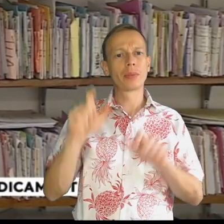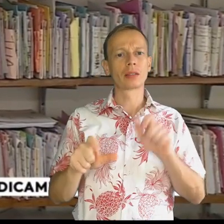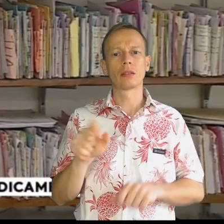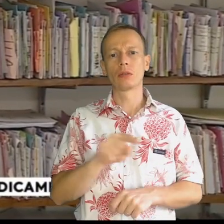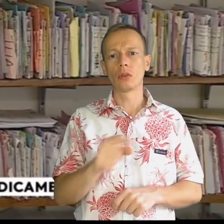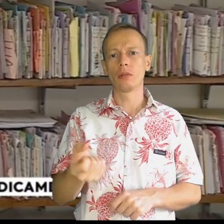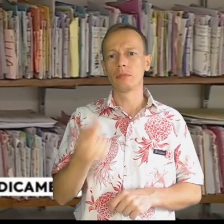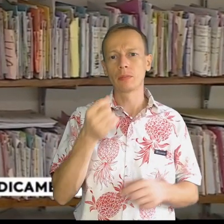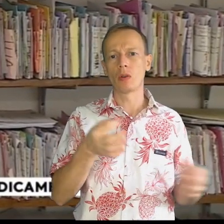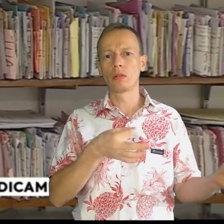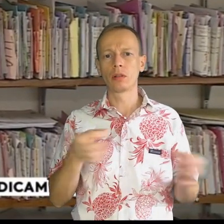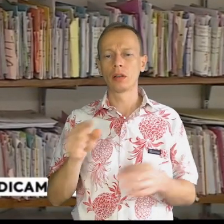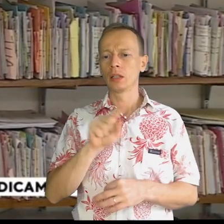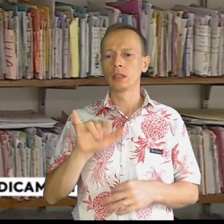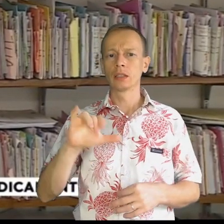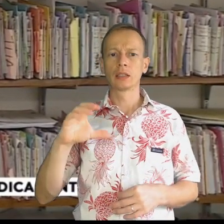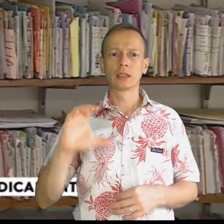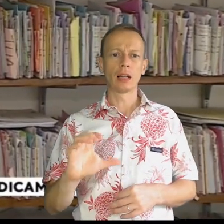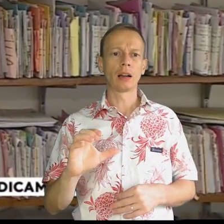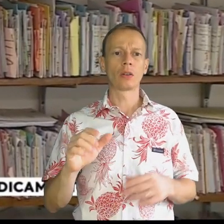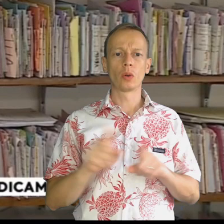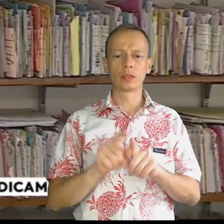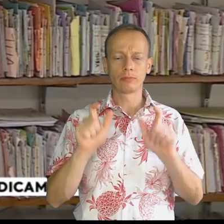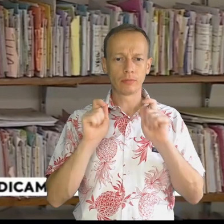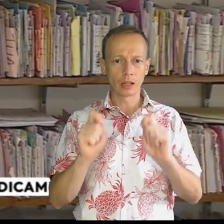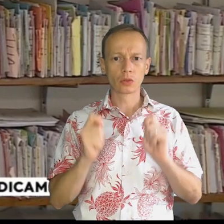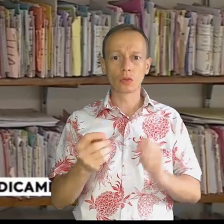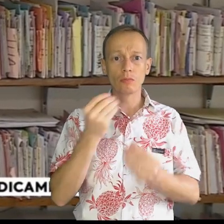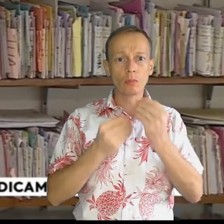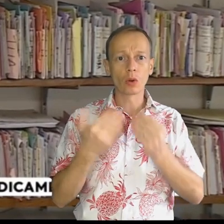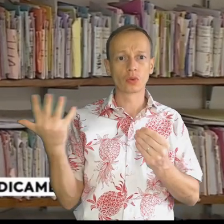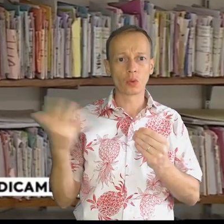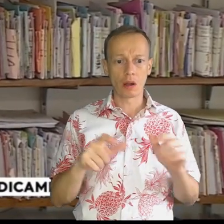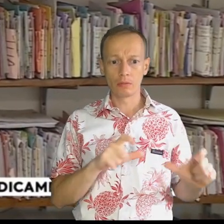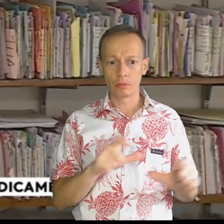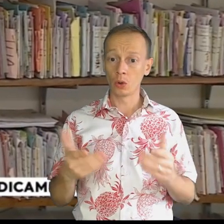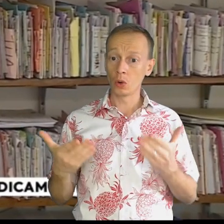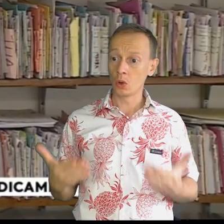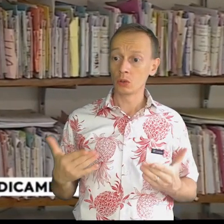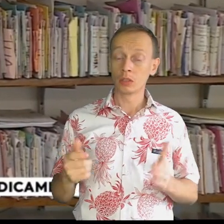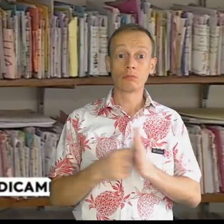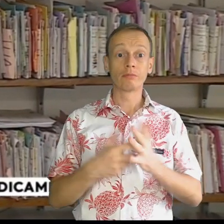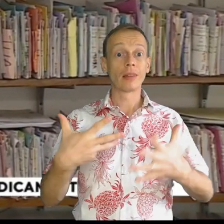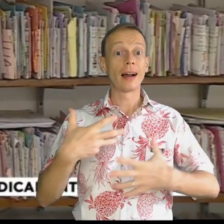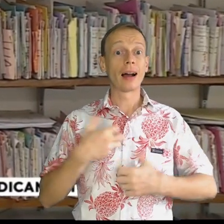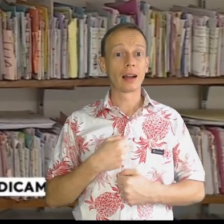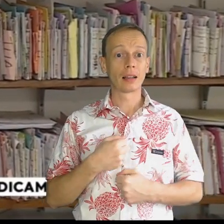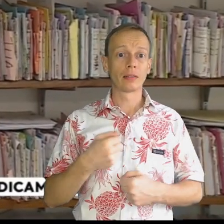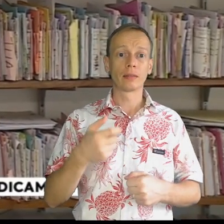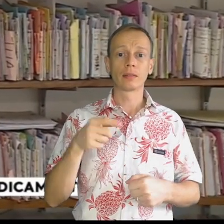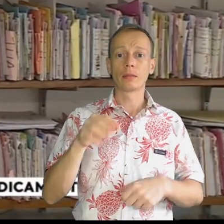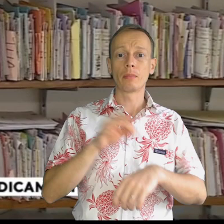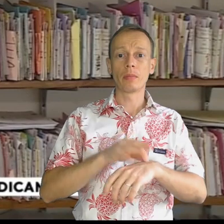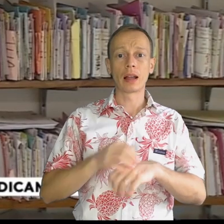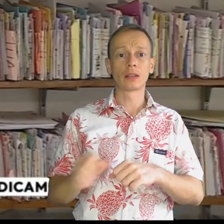que les gens qui ont bien pris leur traitement de zinc, qui ont fait attention au niveau alimentaire et tout, au jour d'aujourd'hui, quand ils ont contracté